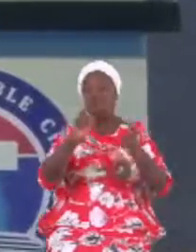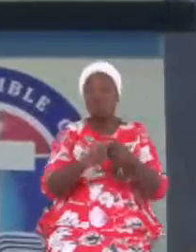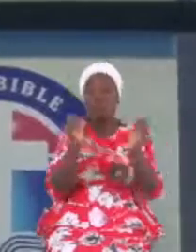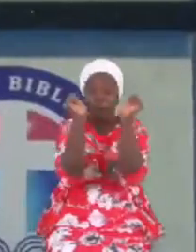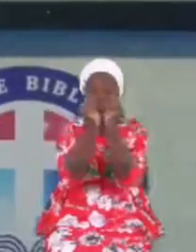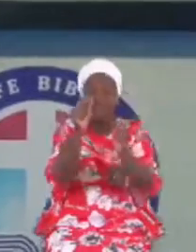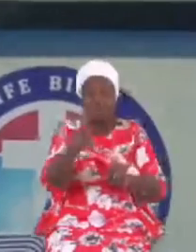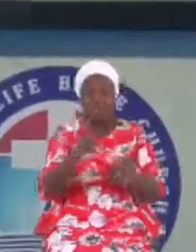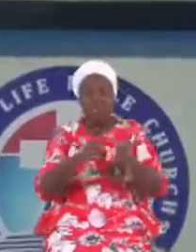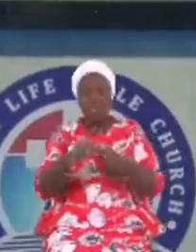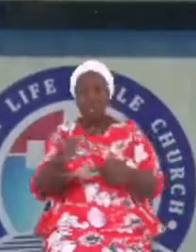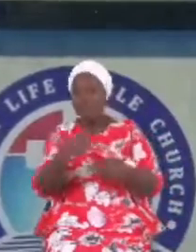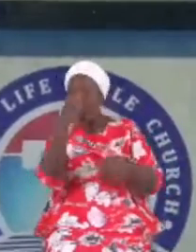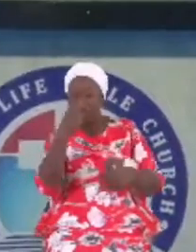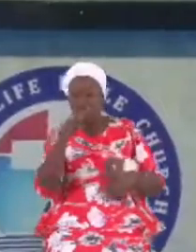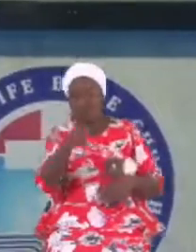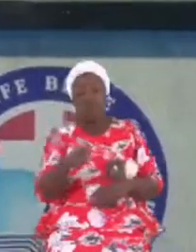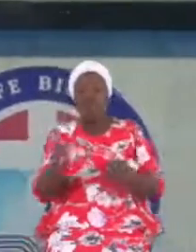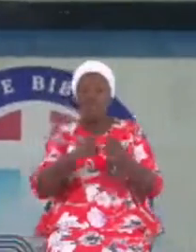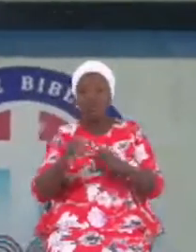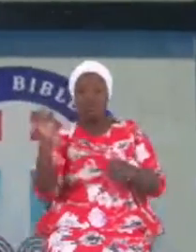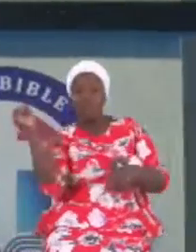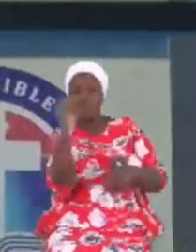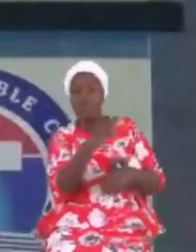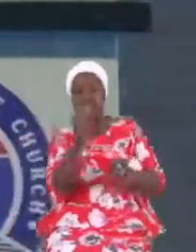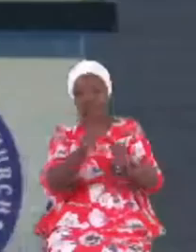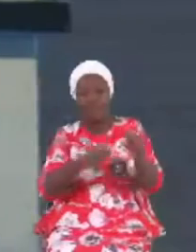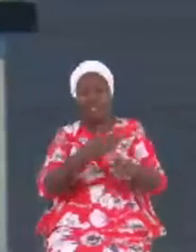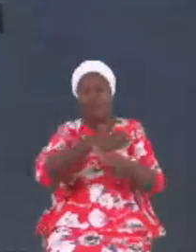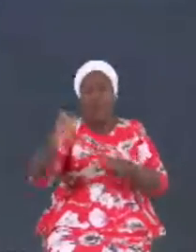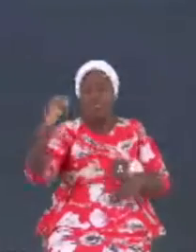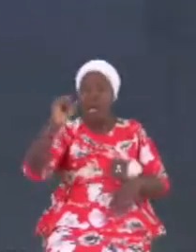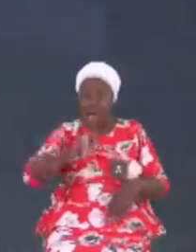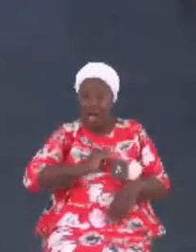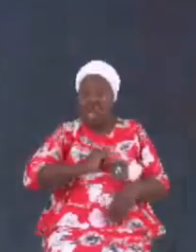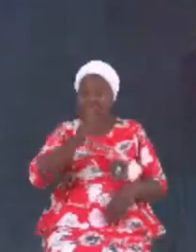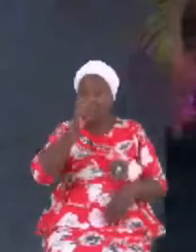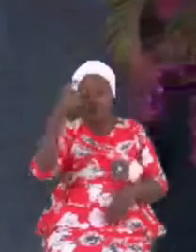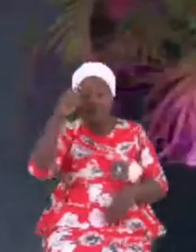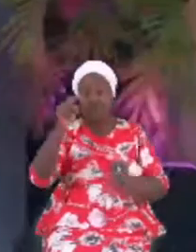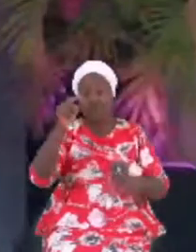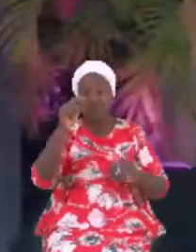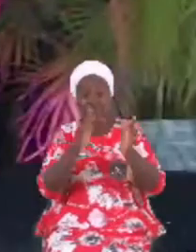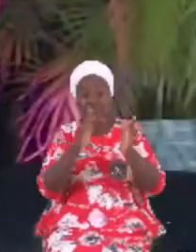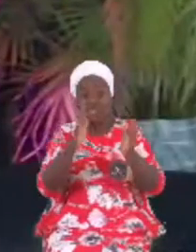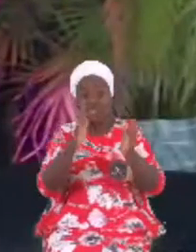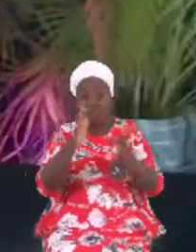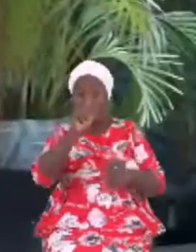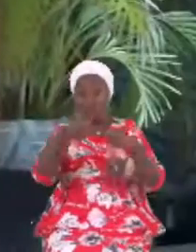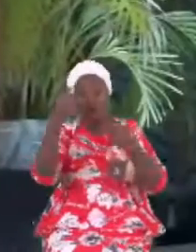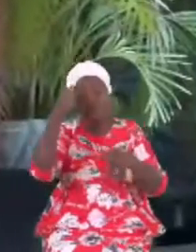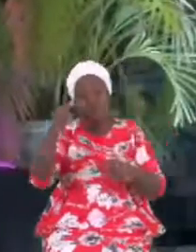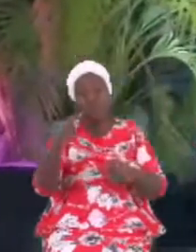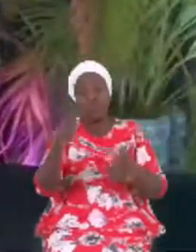pour te lier et pour t'aveugler, tu jettes tout. Je suis pour Jésus. Je vais pour